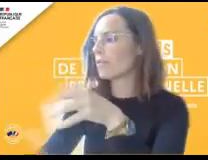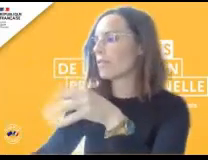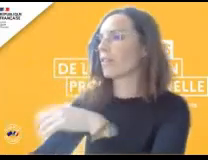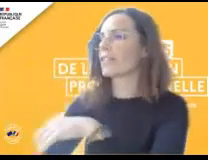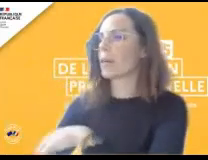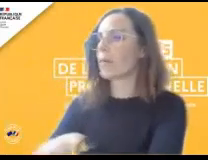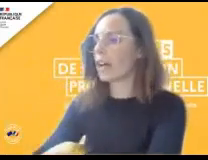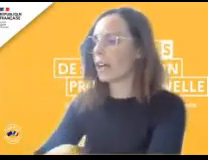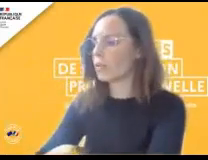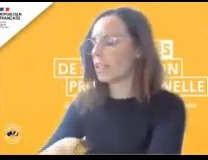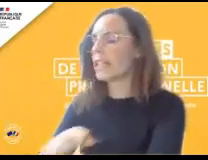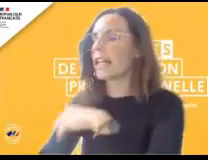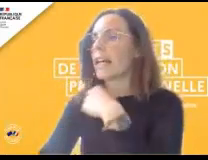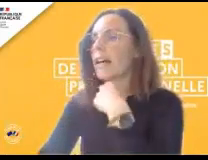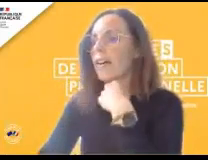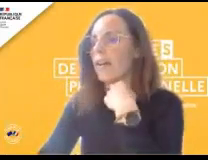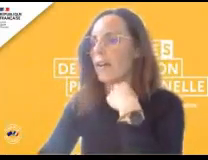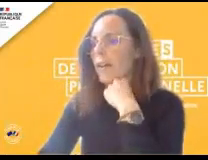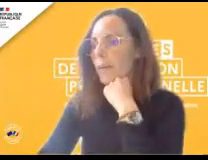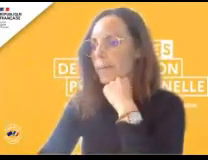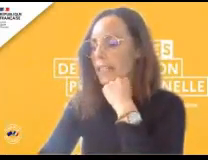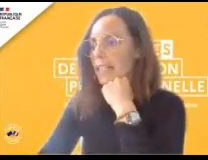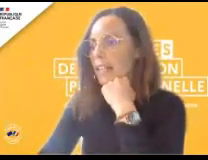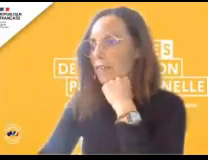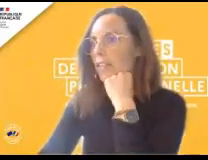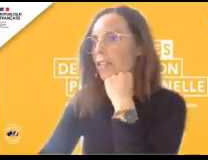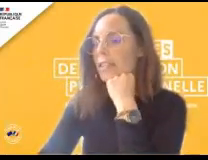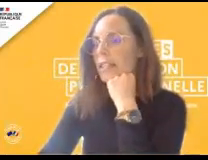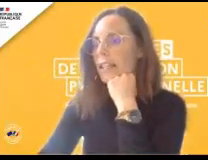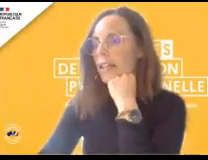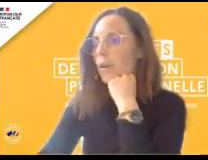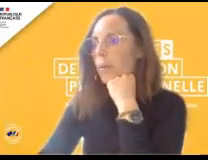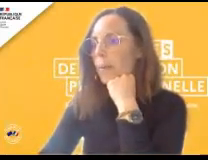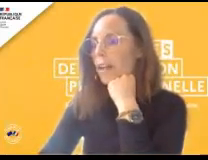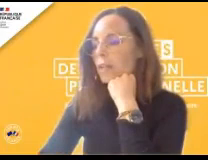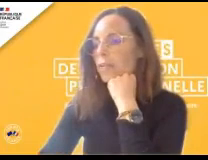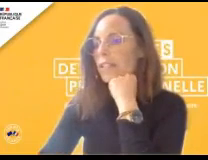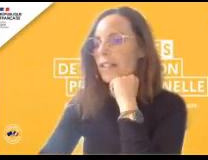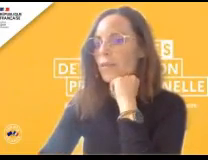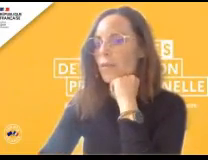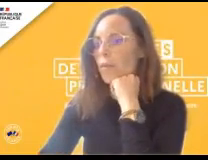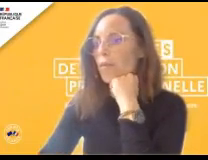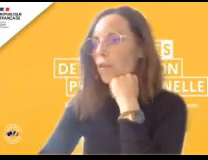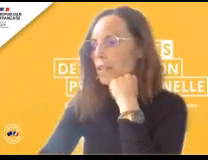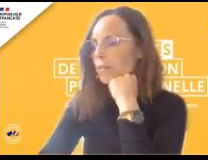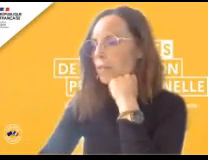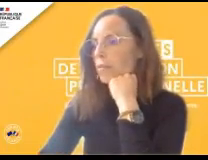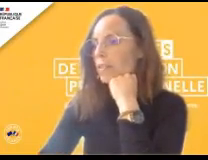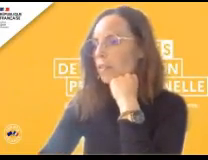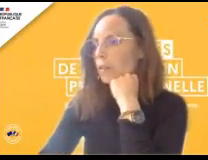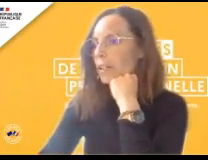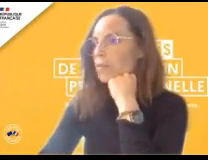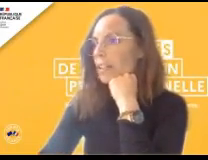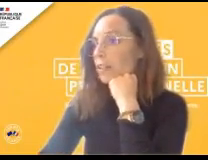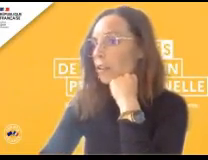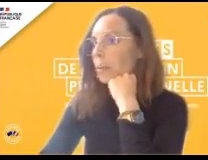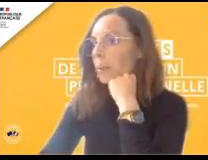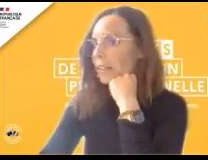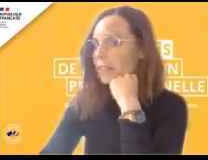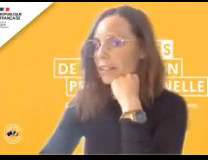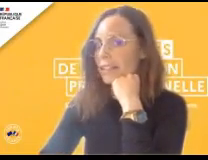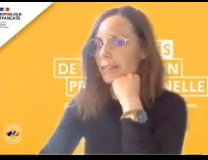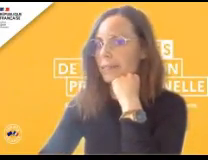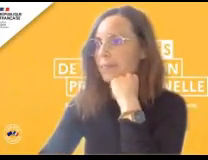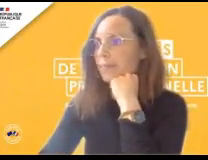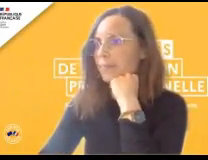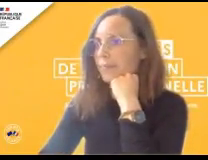notamment que c'est entièrement gratuit. Il est financé par les cotisations, formations des entreprises du secteur